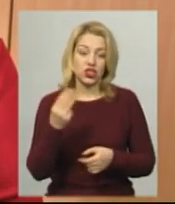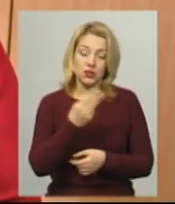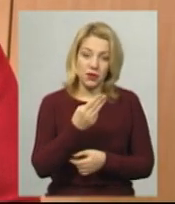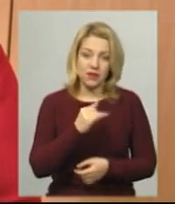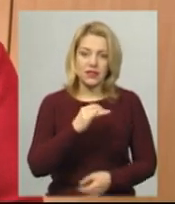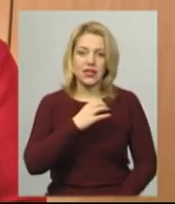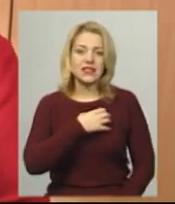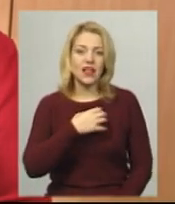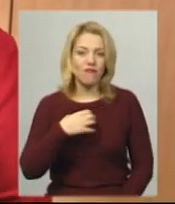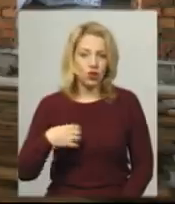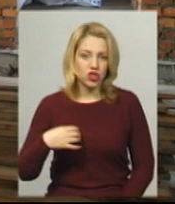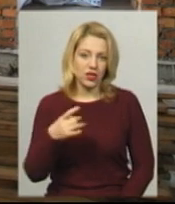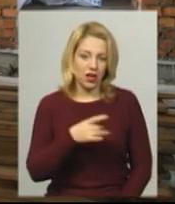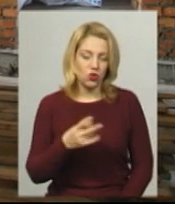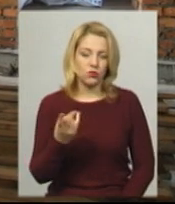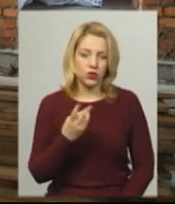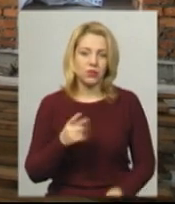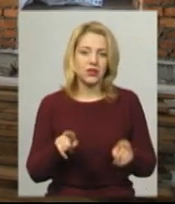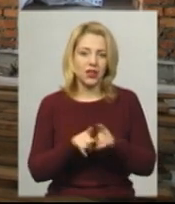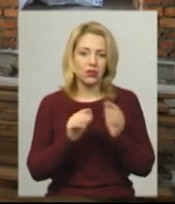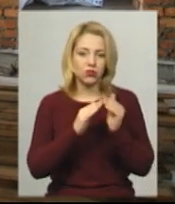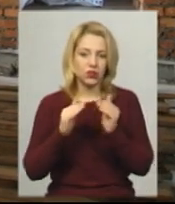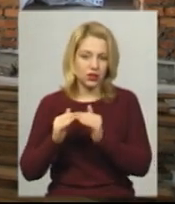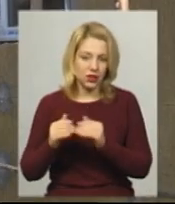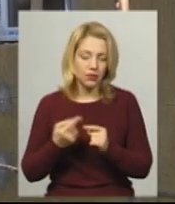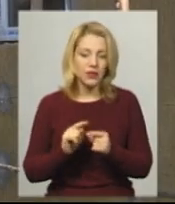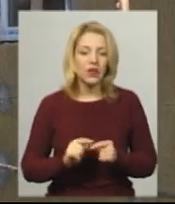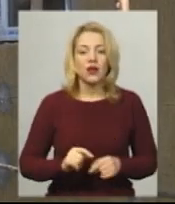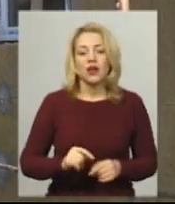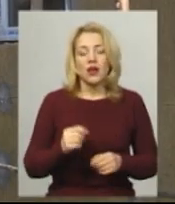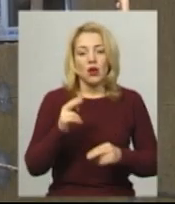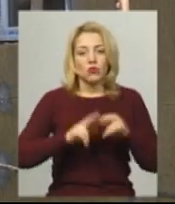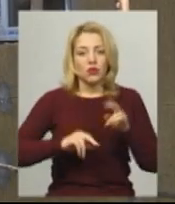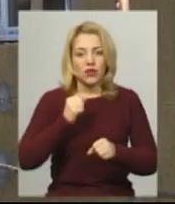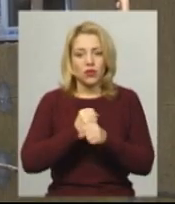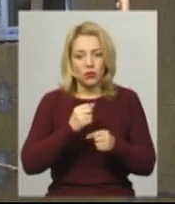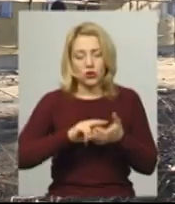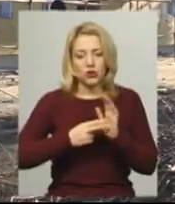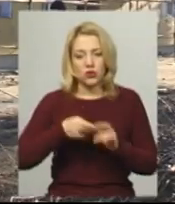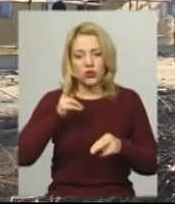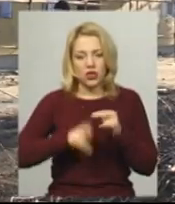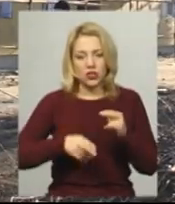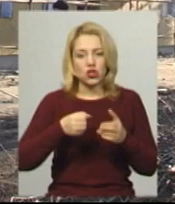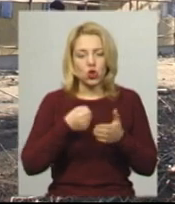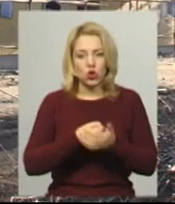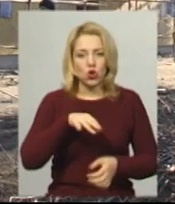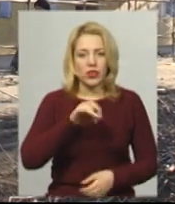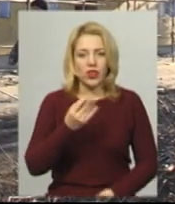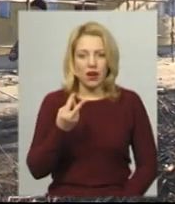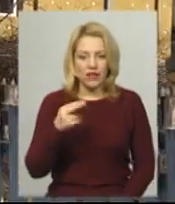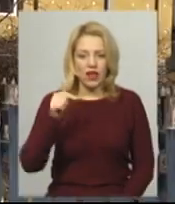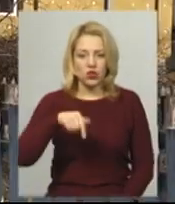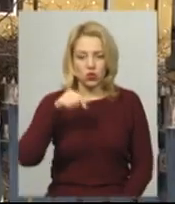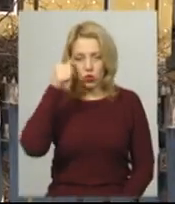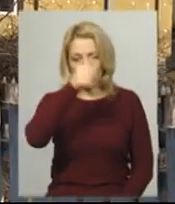необхідні будинки сімейного типу. Виконроб Микола Звірок каже, будівельні роботи планують закінчити до травня цього року. Анастасія Збродова, Дем'ян